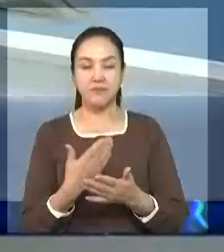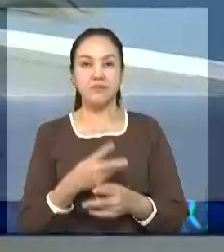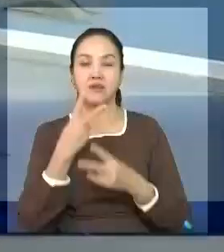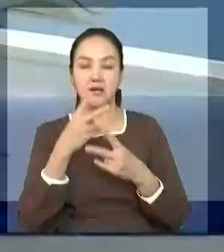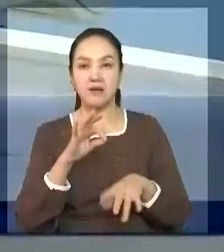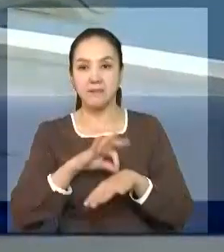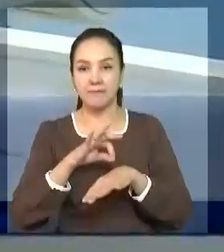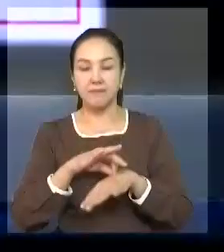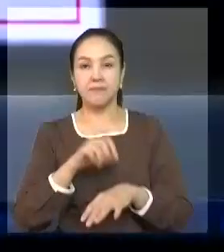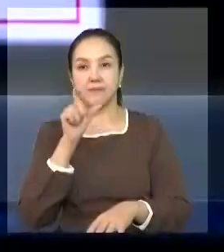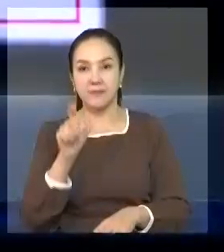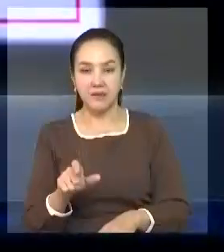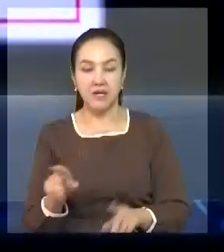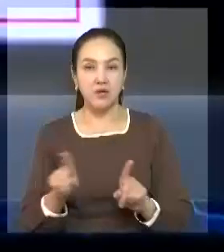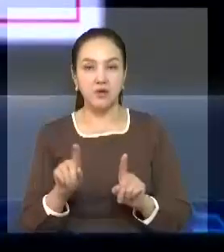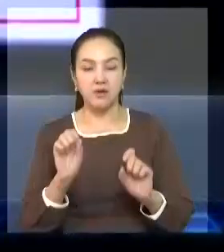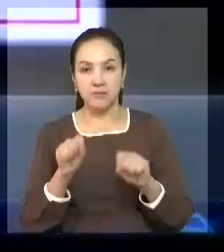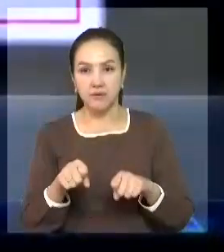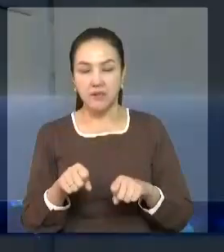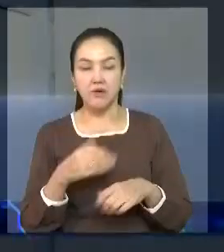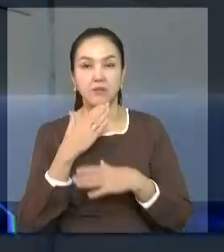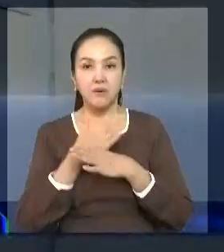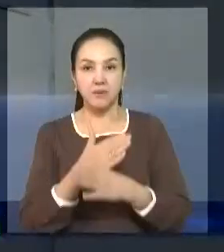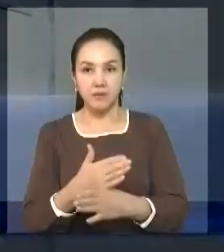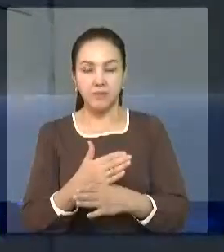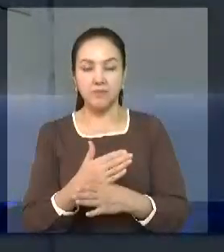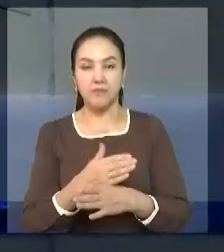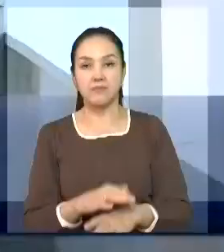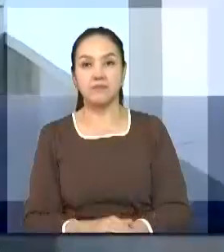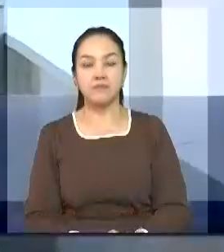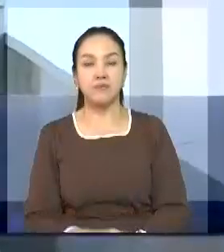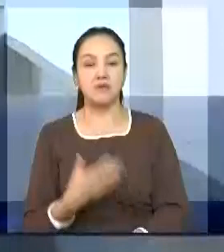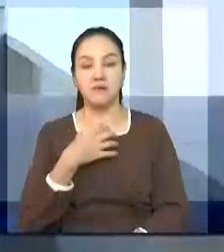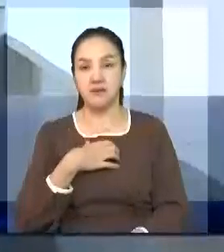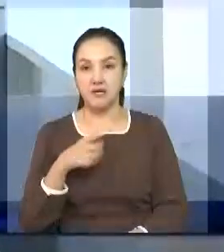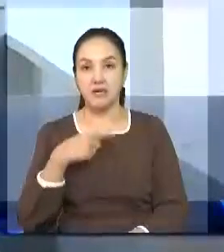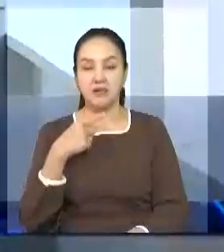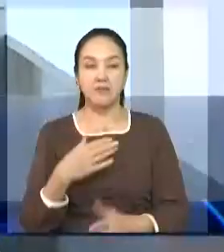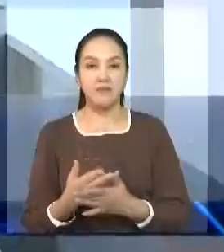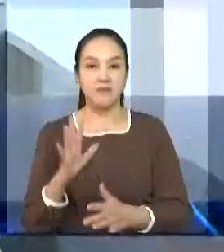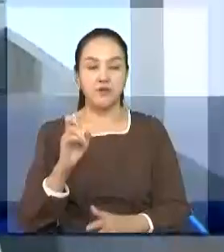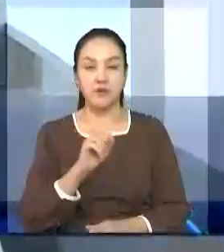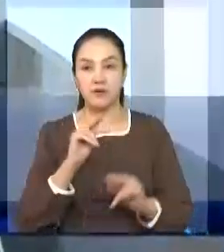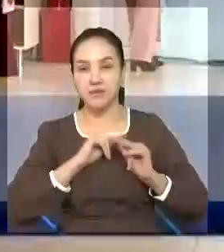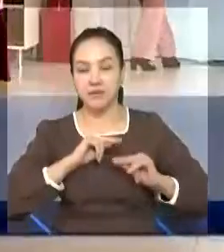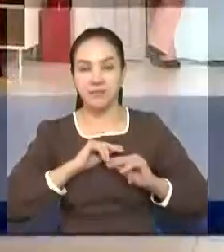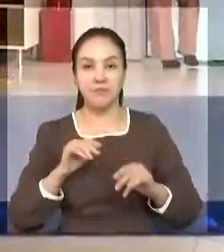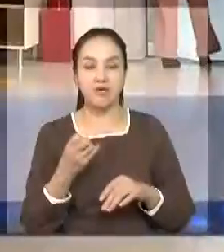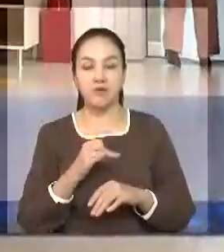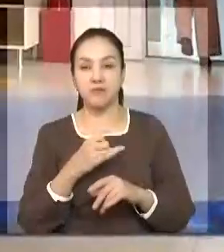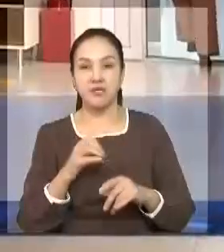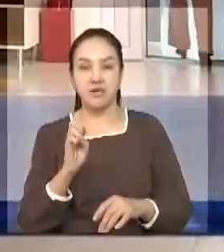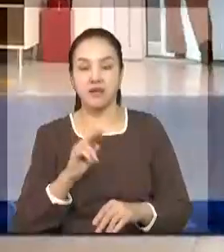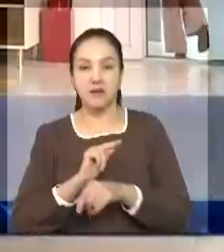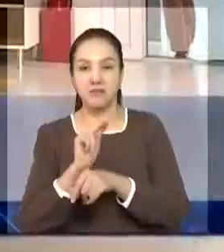диагностировать заболевания пациента, что способствует оказанию квалифицированной медицинской помощи. Важно подчеркнуть, что более 500 работающих в больнице специалистов